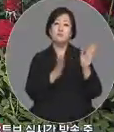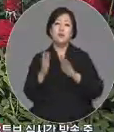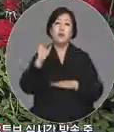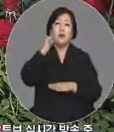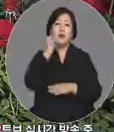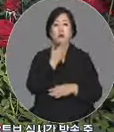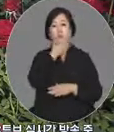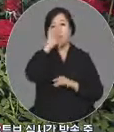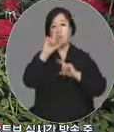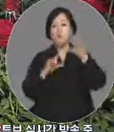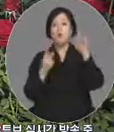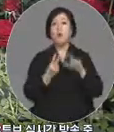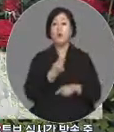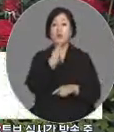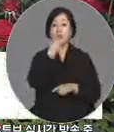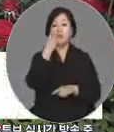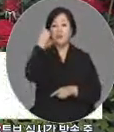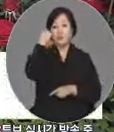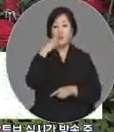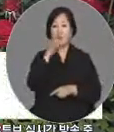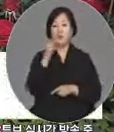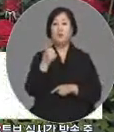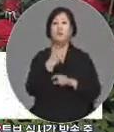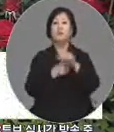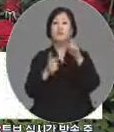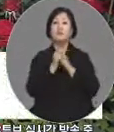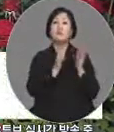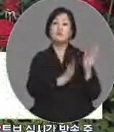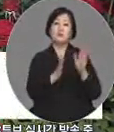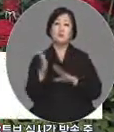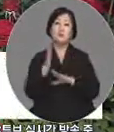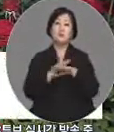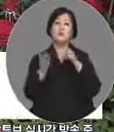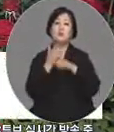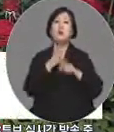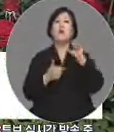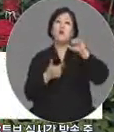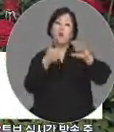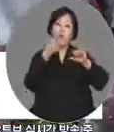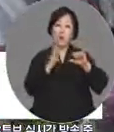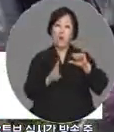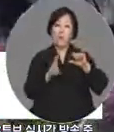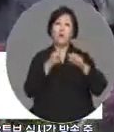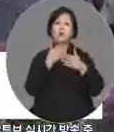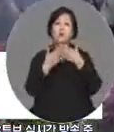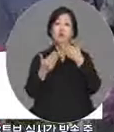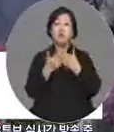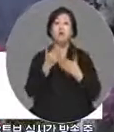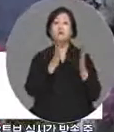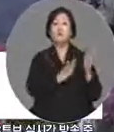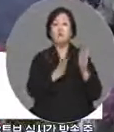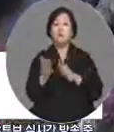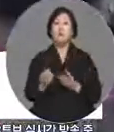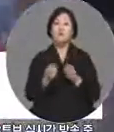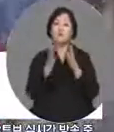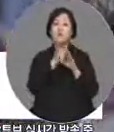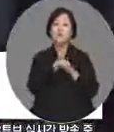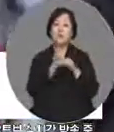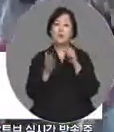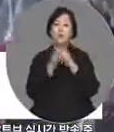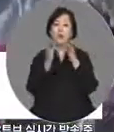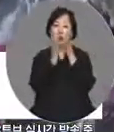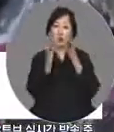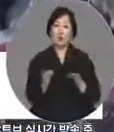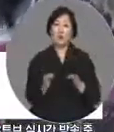아름다움과 향기를 몸소 느끼고 체감하실 수 있도록 오감으로 즐기는 체험용 축제로 준비를 했습니다. 축제 기간